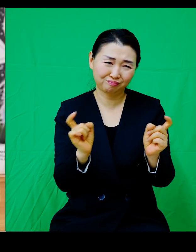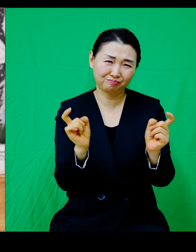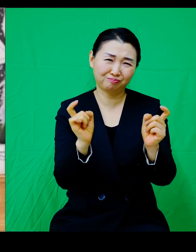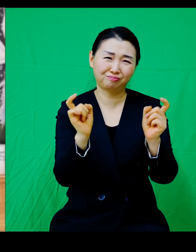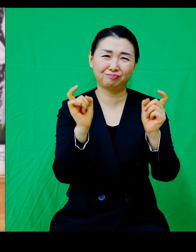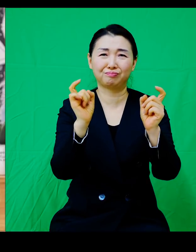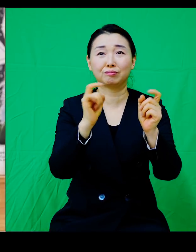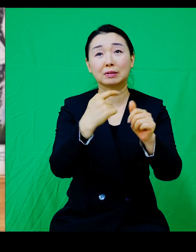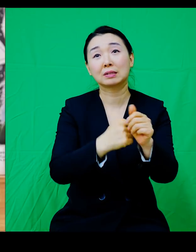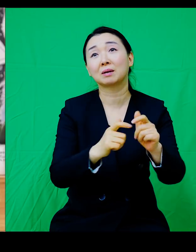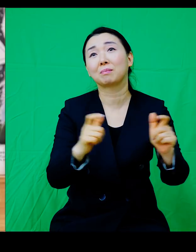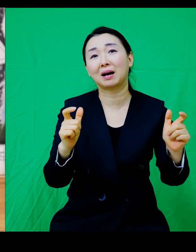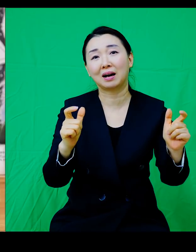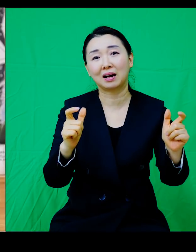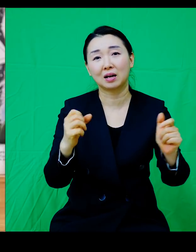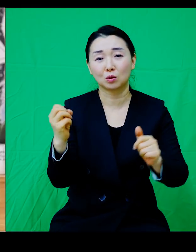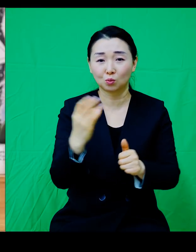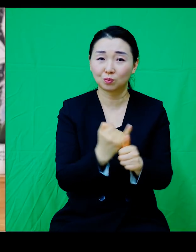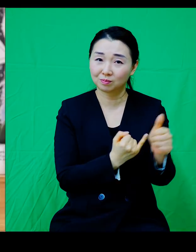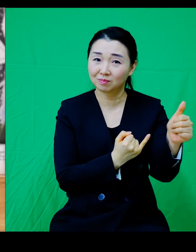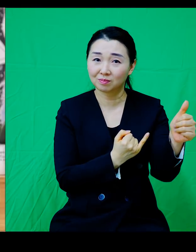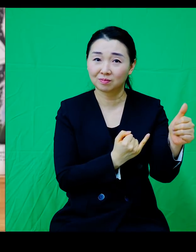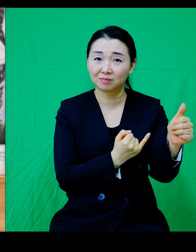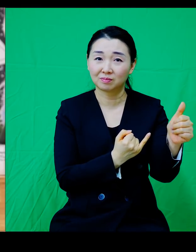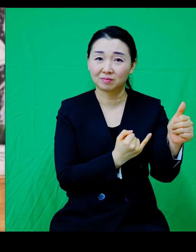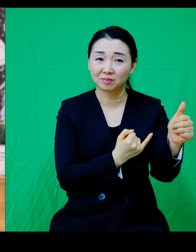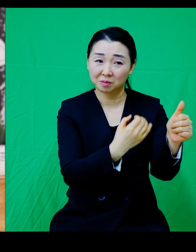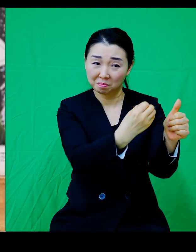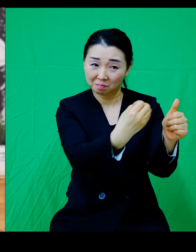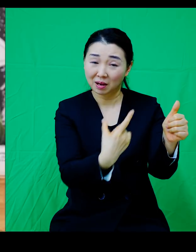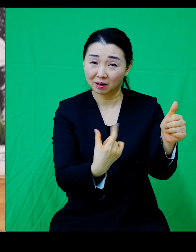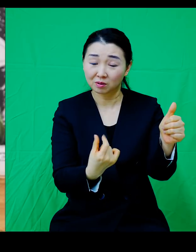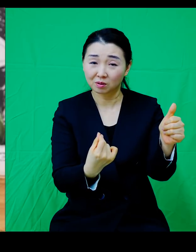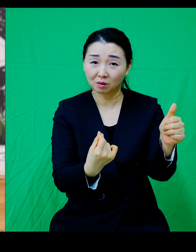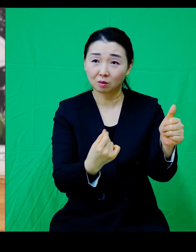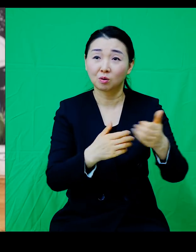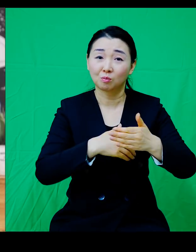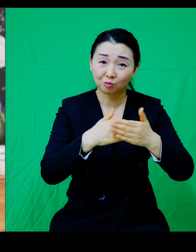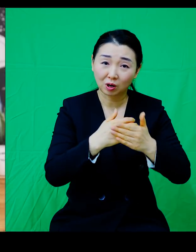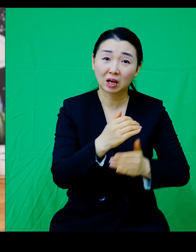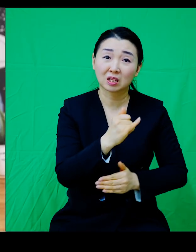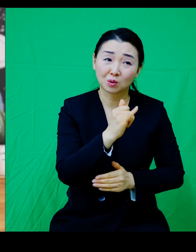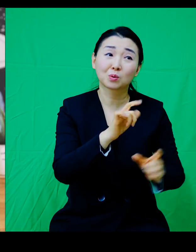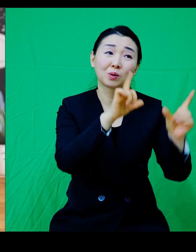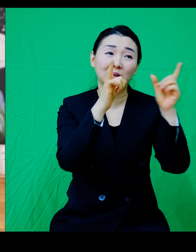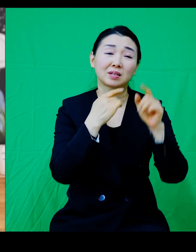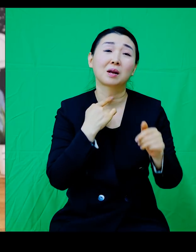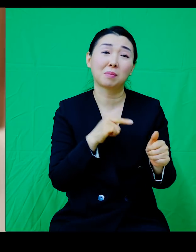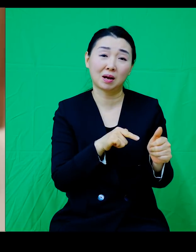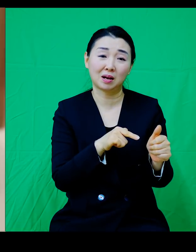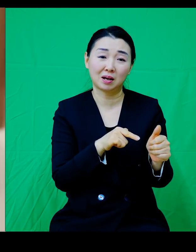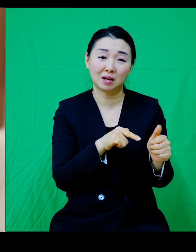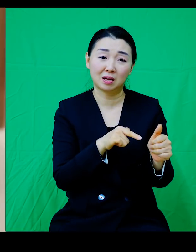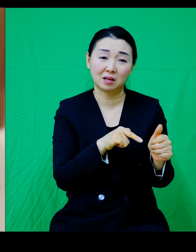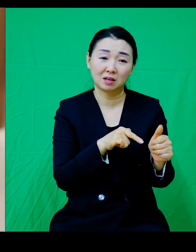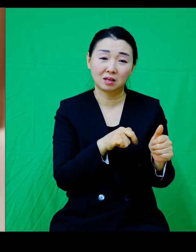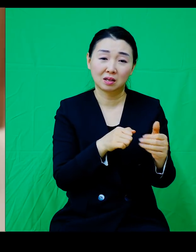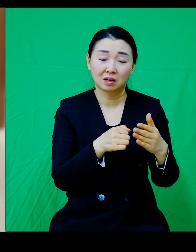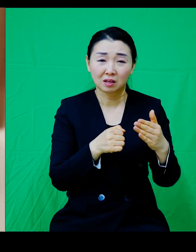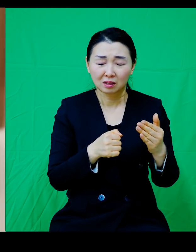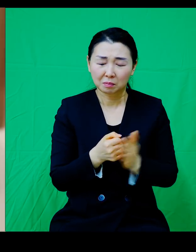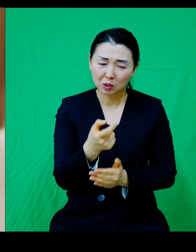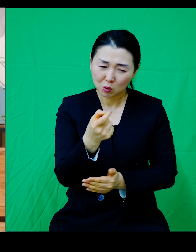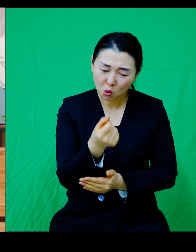좀 횟수가 늘어나게 네. 돼 있거든요. 맞아요. 그리고 아무래도 남편도 아까 얘기하는 것처럼 불안을 가지고 살던 분이라서